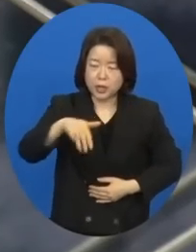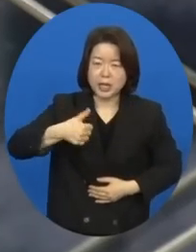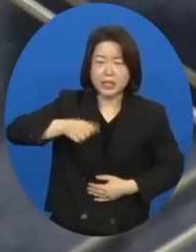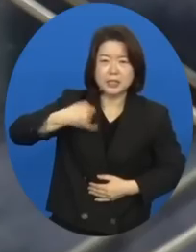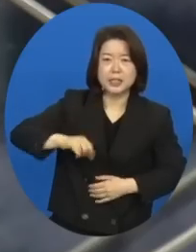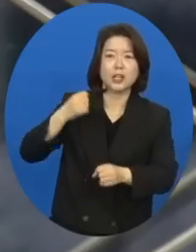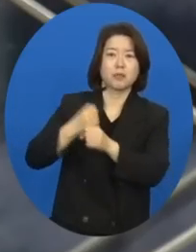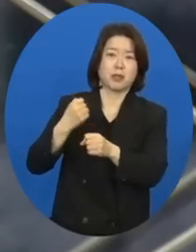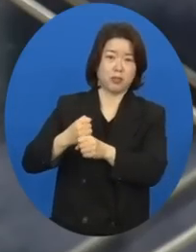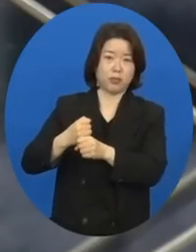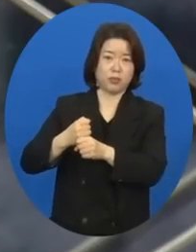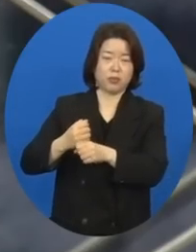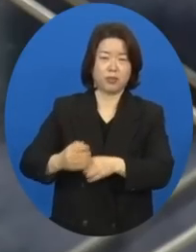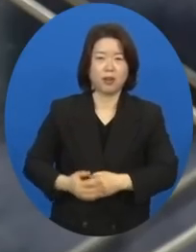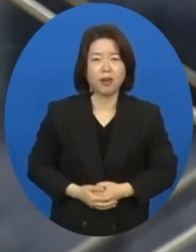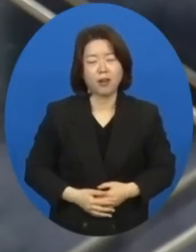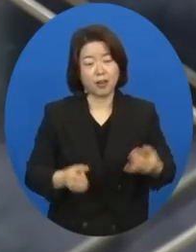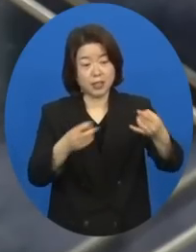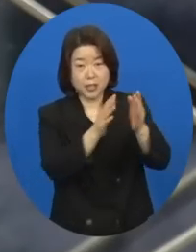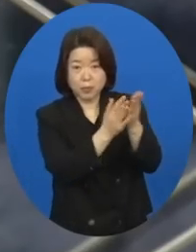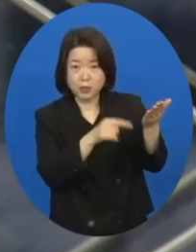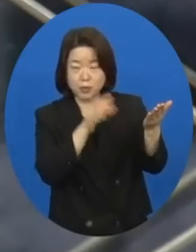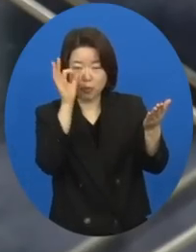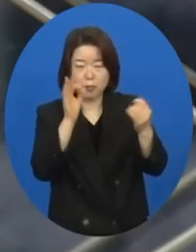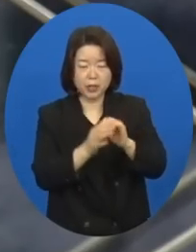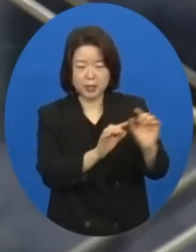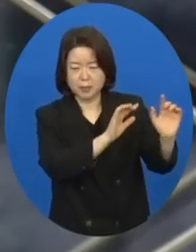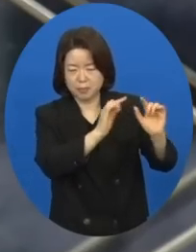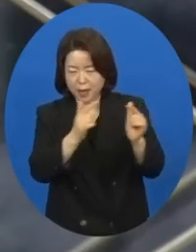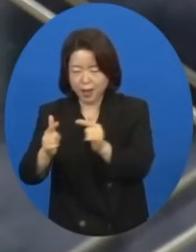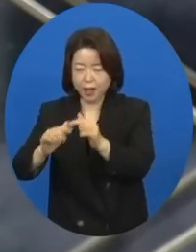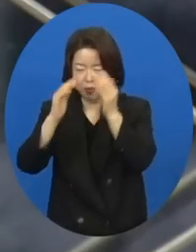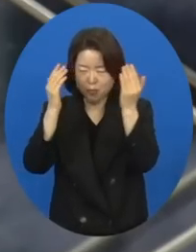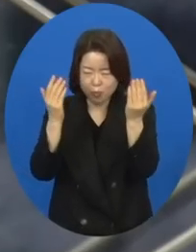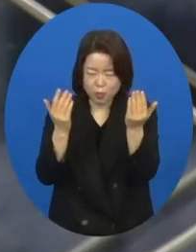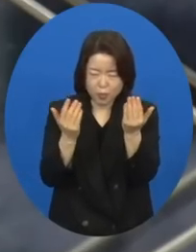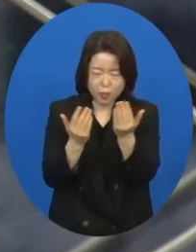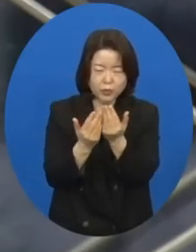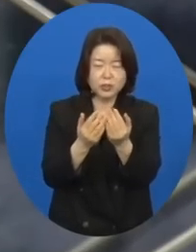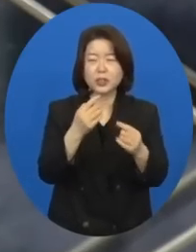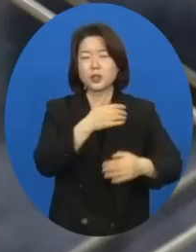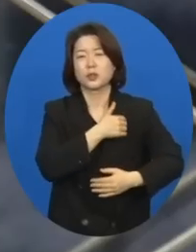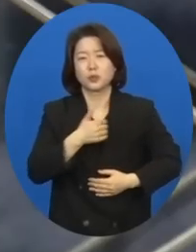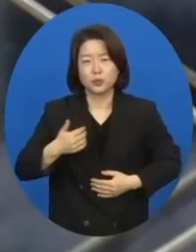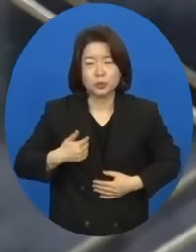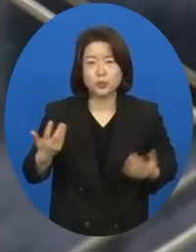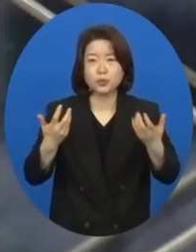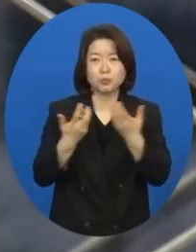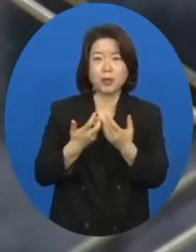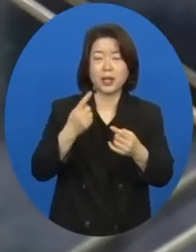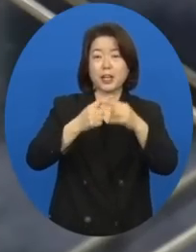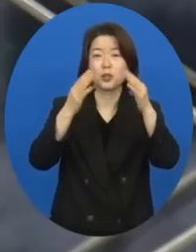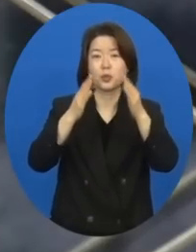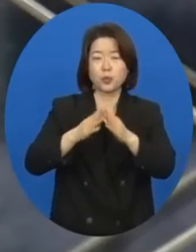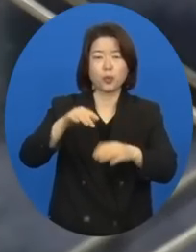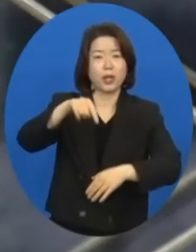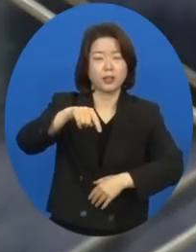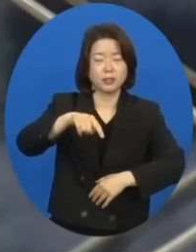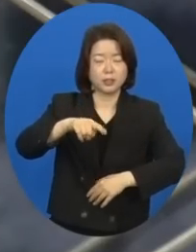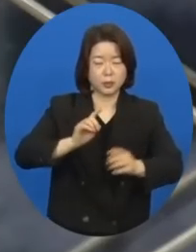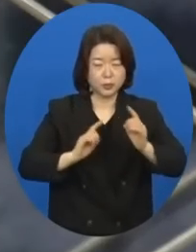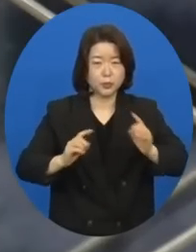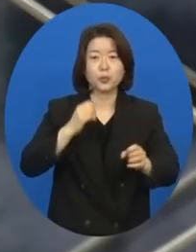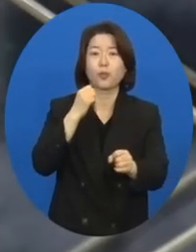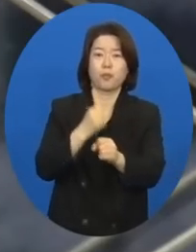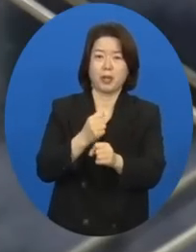에베소서의 표현대로라면 만물보다 충만한 교회의 한 마디로 삼으시고 또 하나님의 형상, 하나님의 작품을